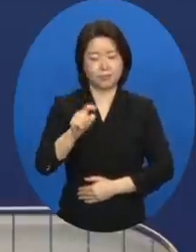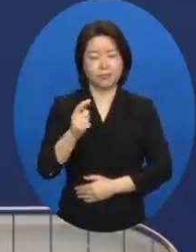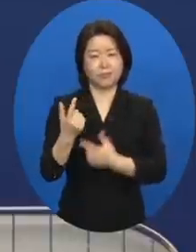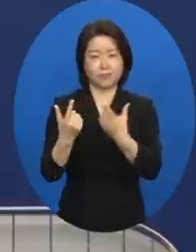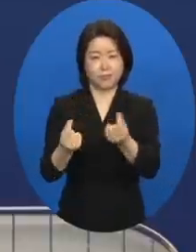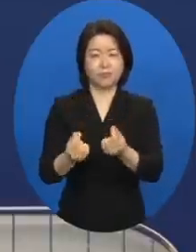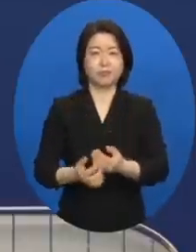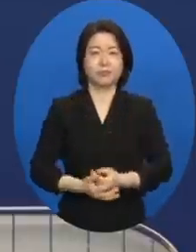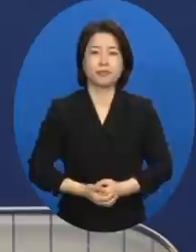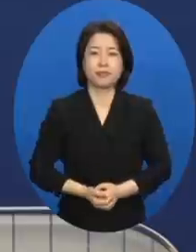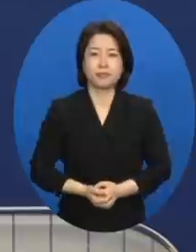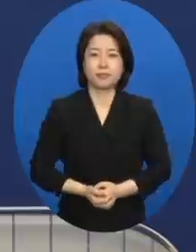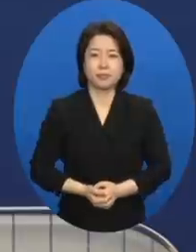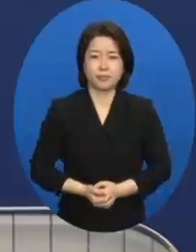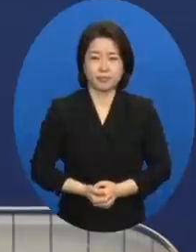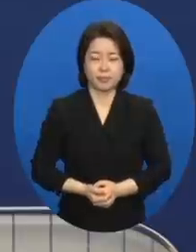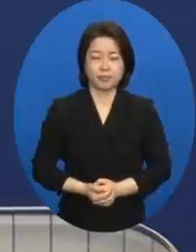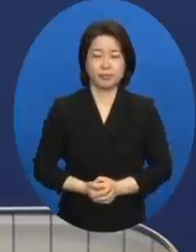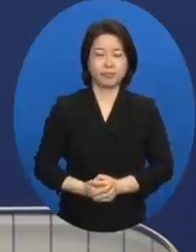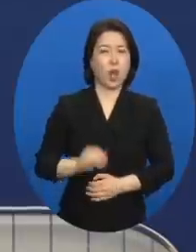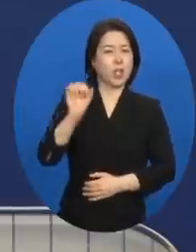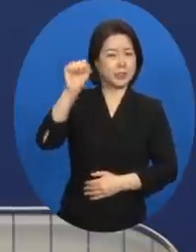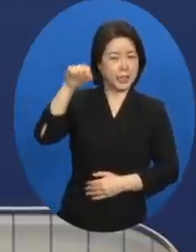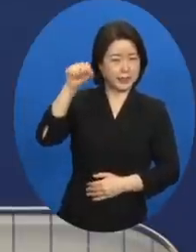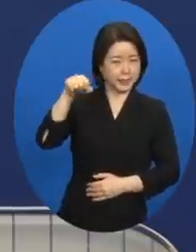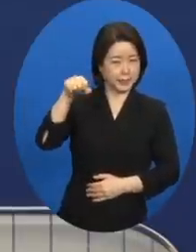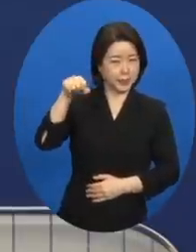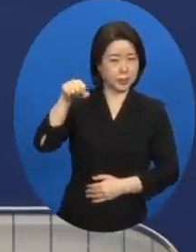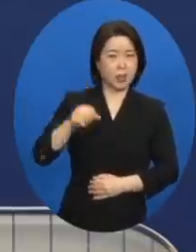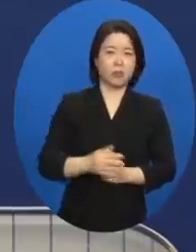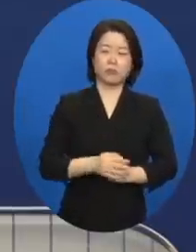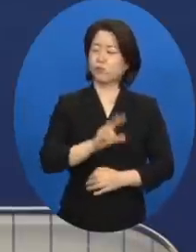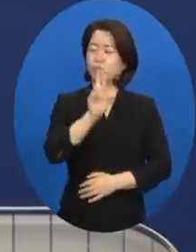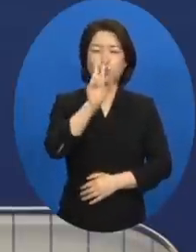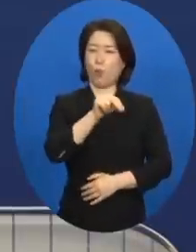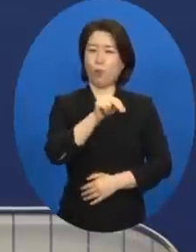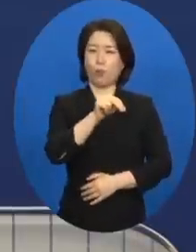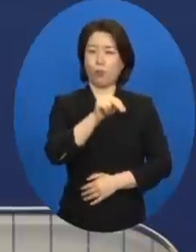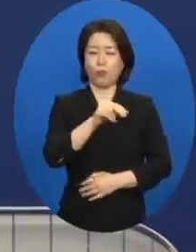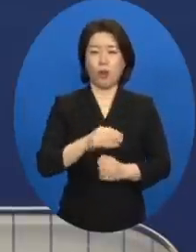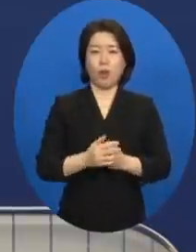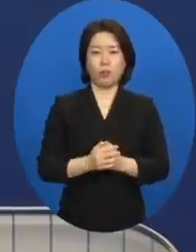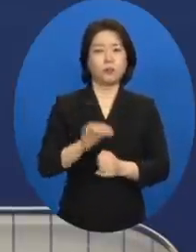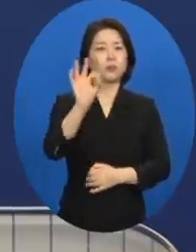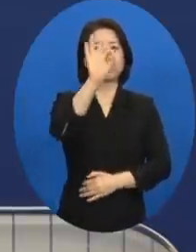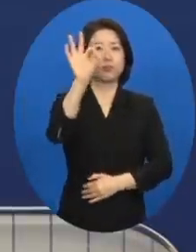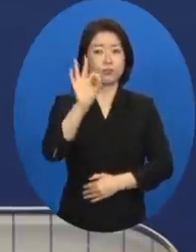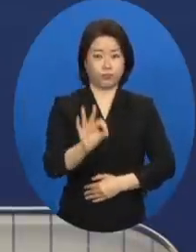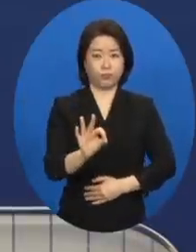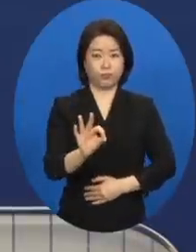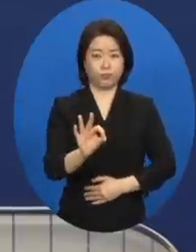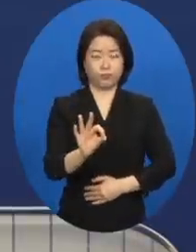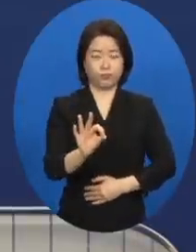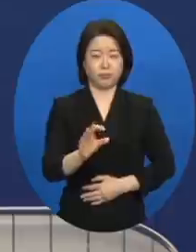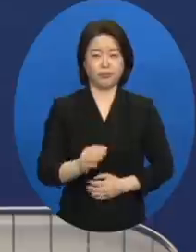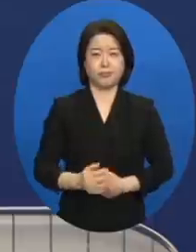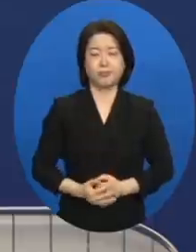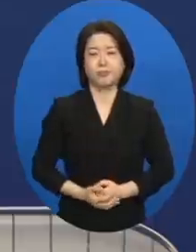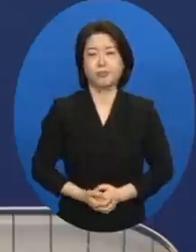질문이었어요. Yes or no question.